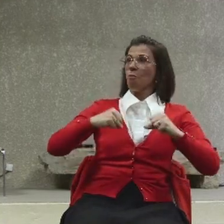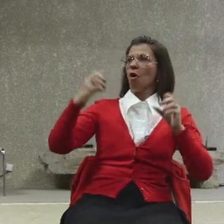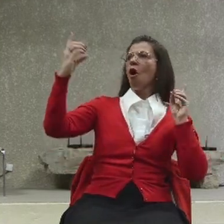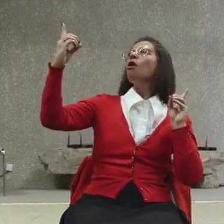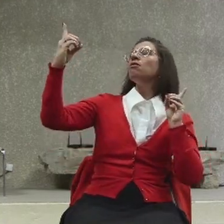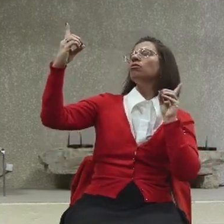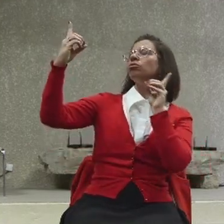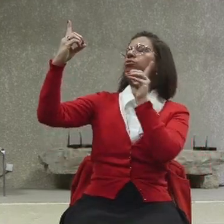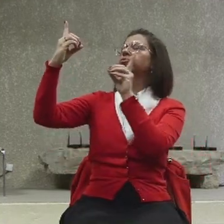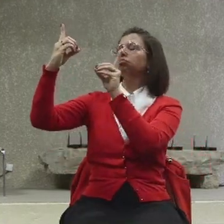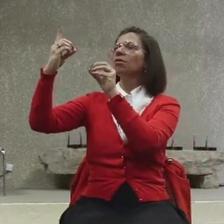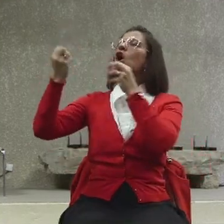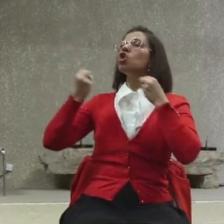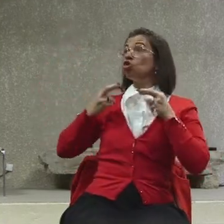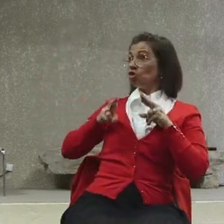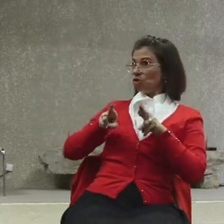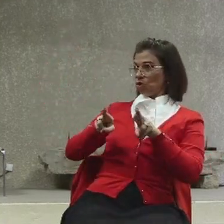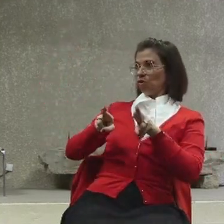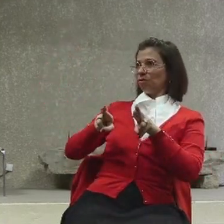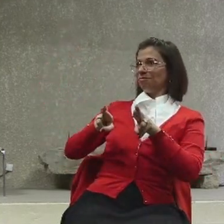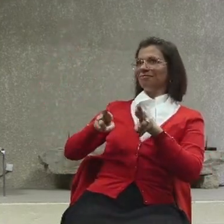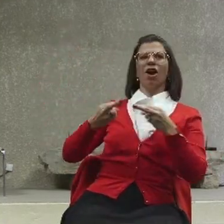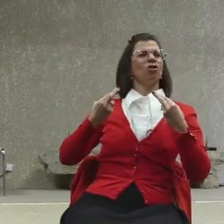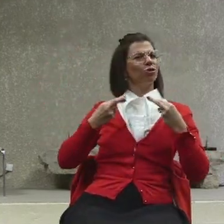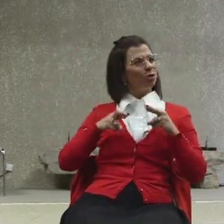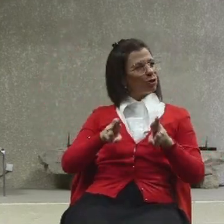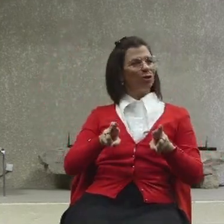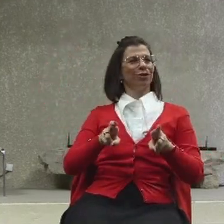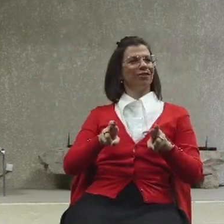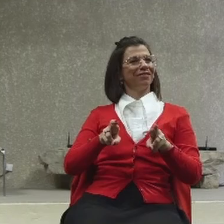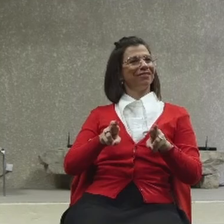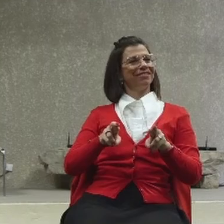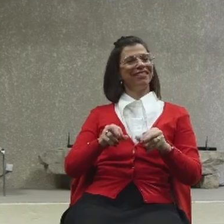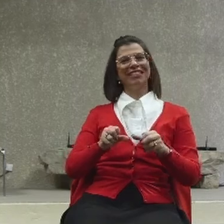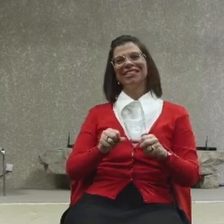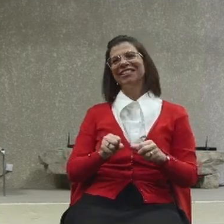ça notre identité. C'est pas merveilleux ça?